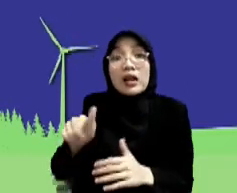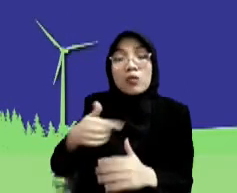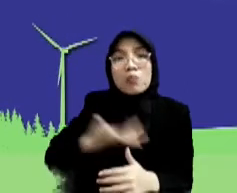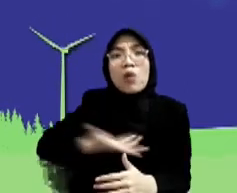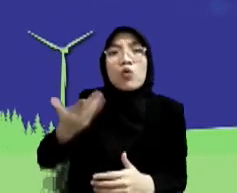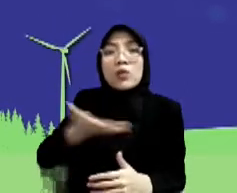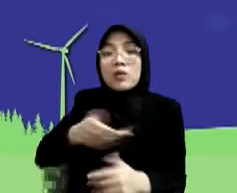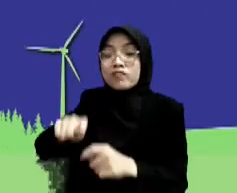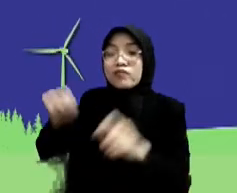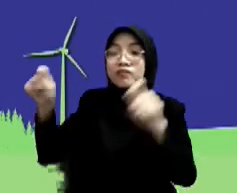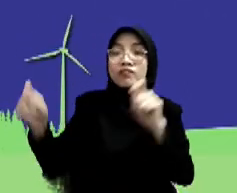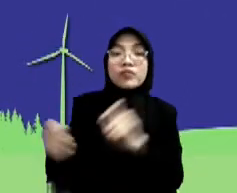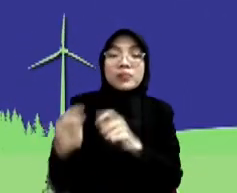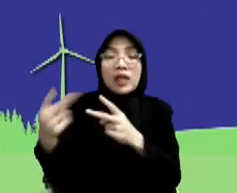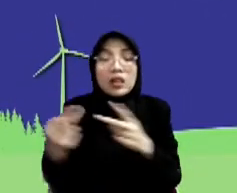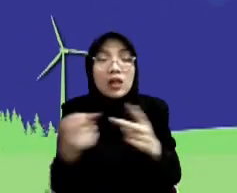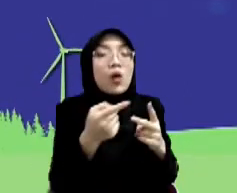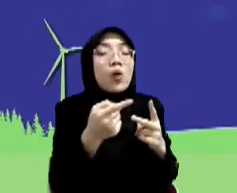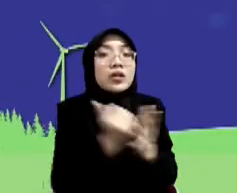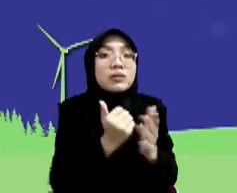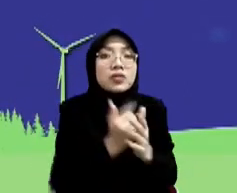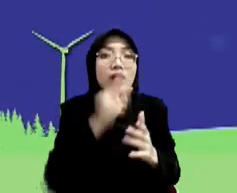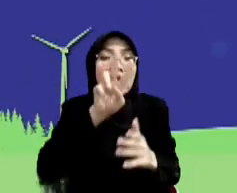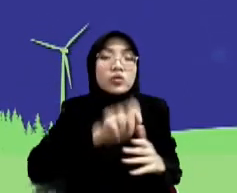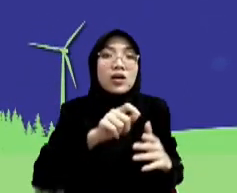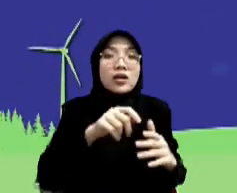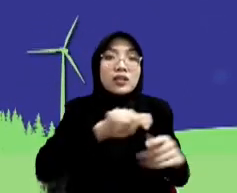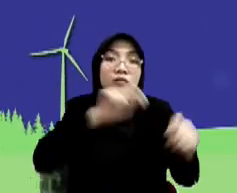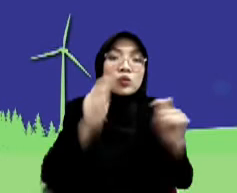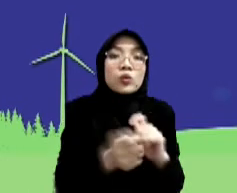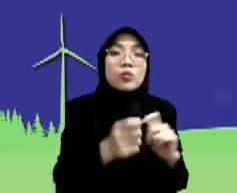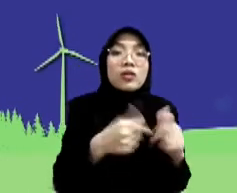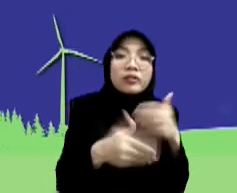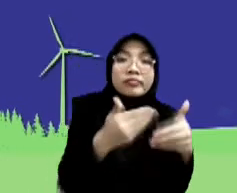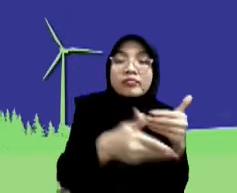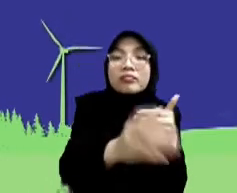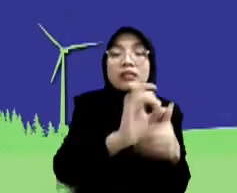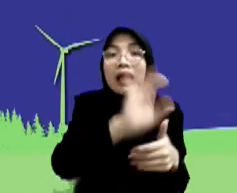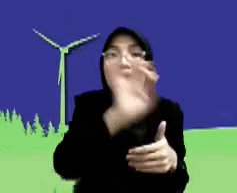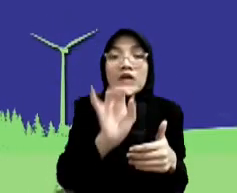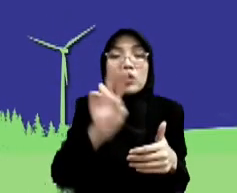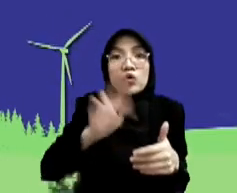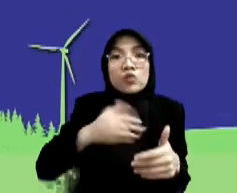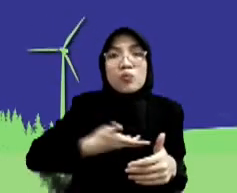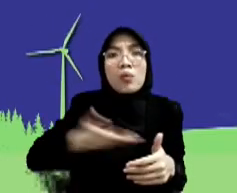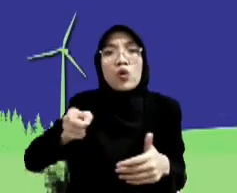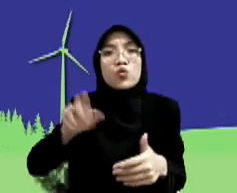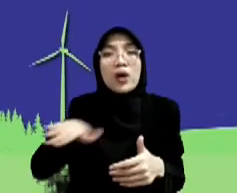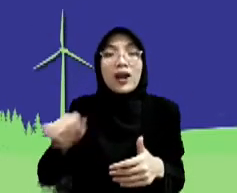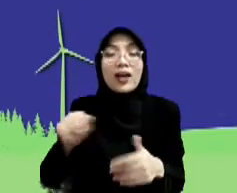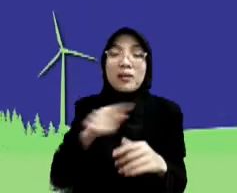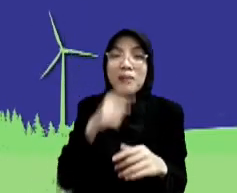untuk transisi dan melihat bahwa there Is renewables that needs to be done dan segala macam kayak gitu ya so